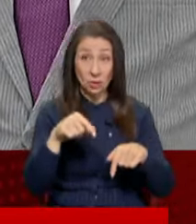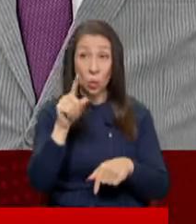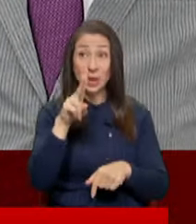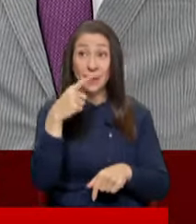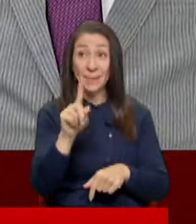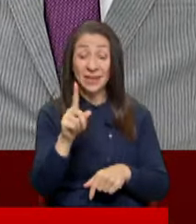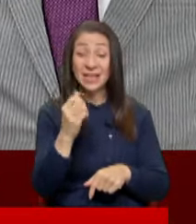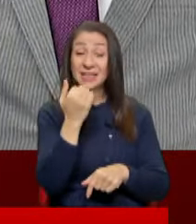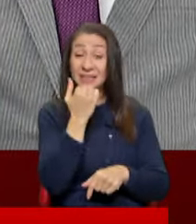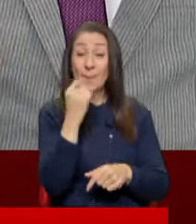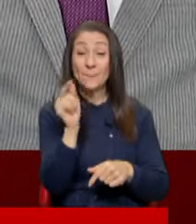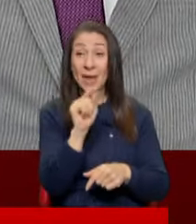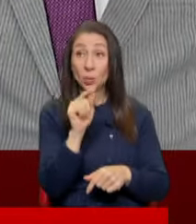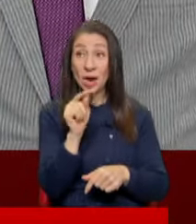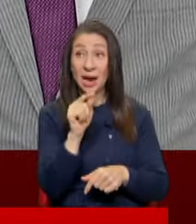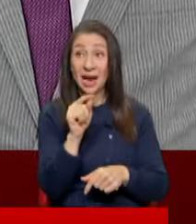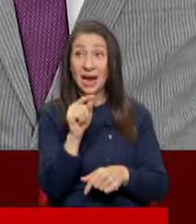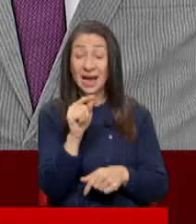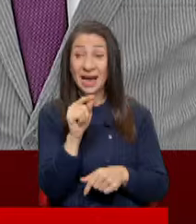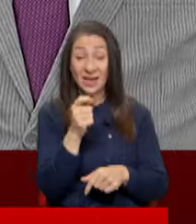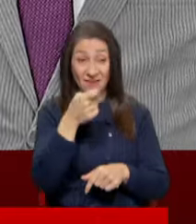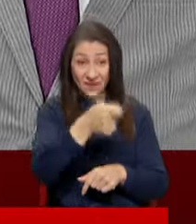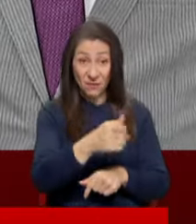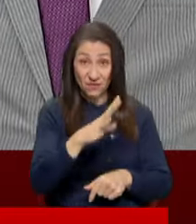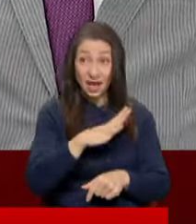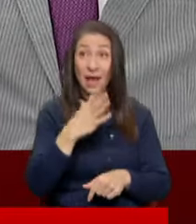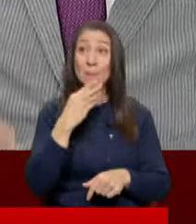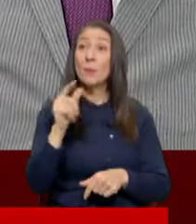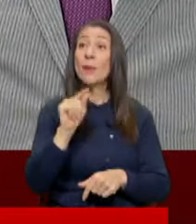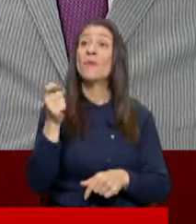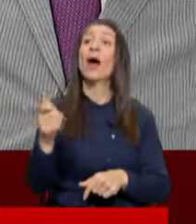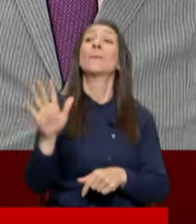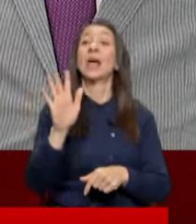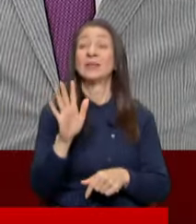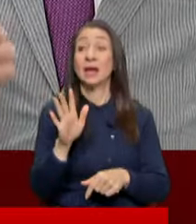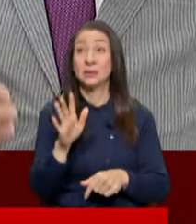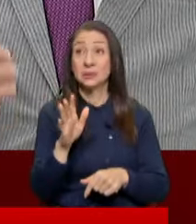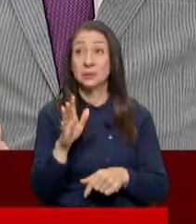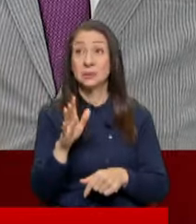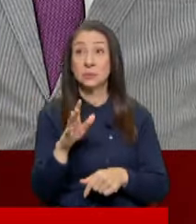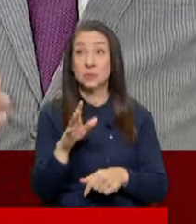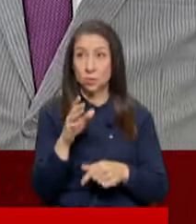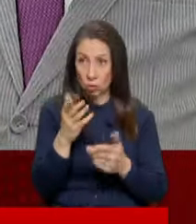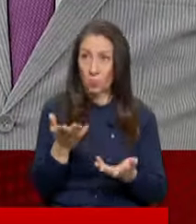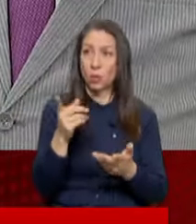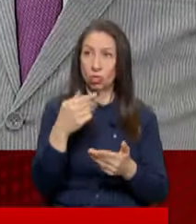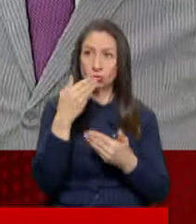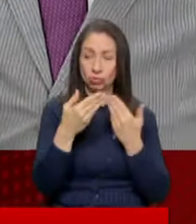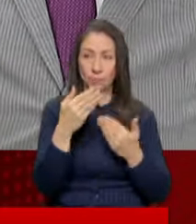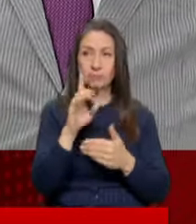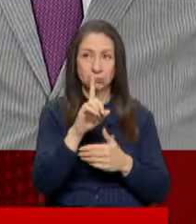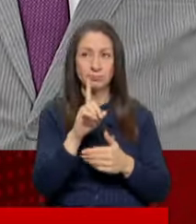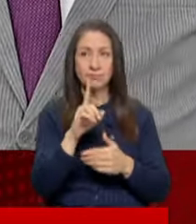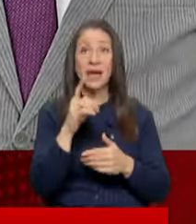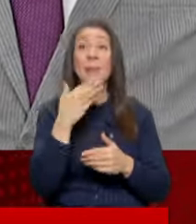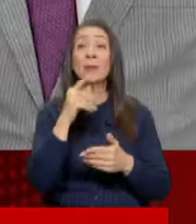12.000 seyyanen memura verilirken emekli memura vermeyenler g asında Tabii ona da geliyorum emekli